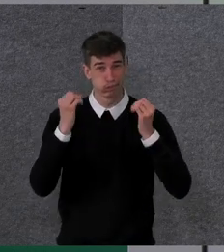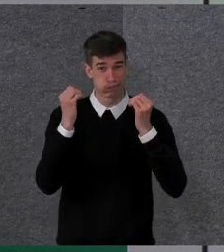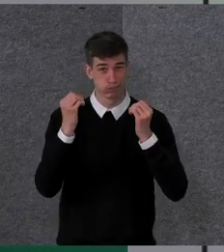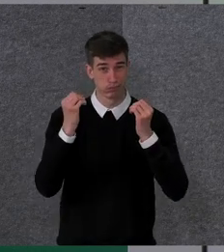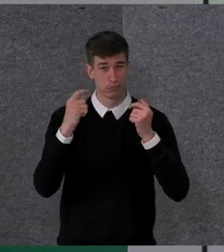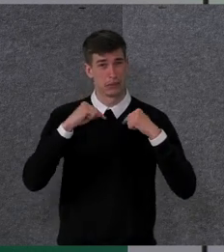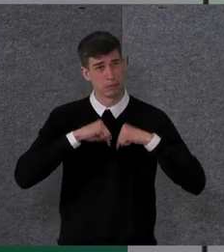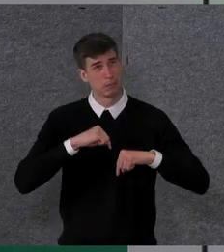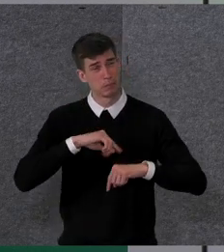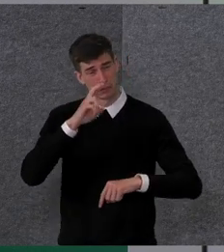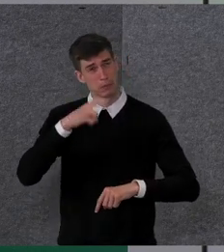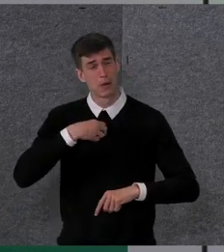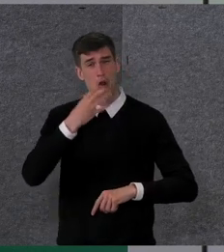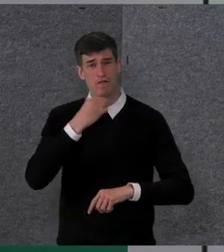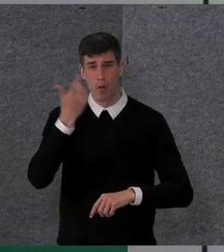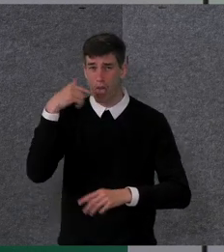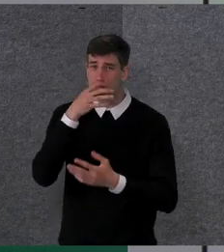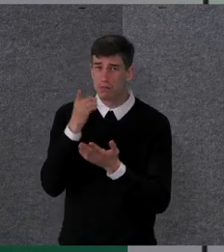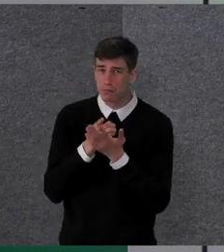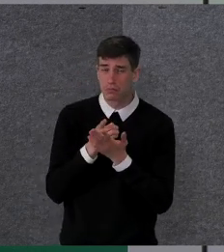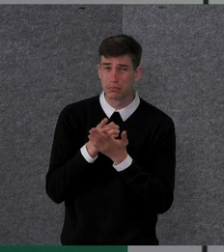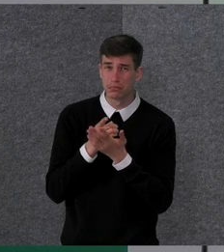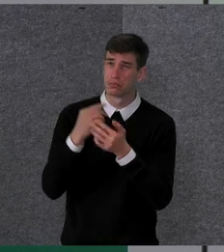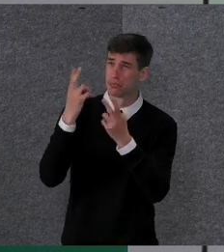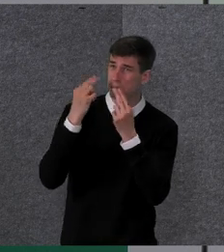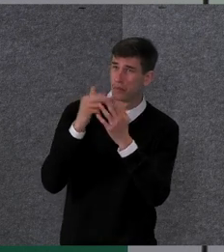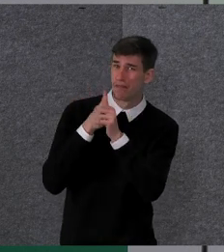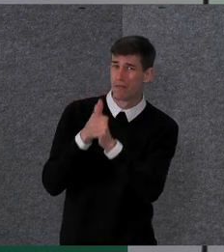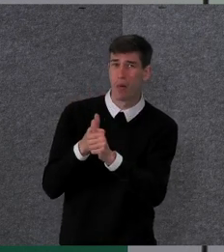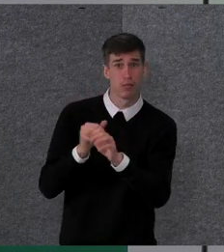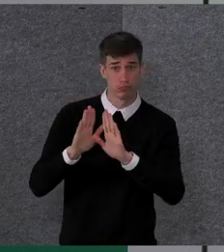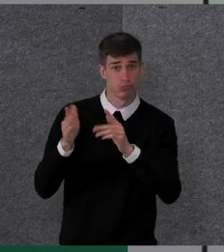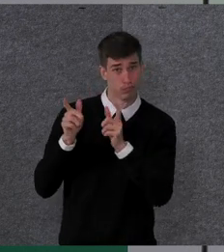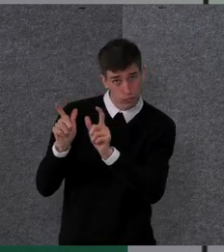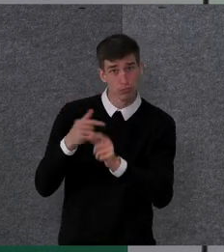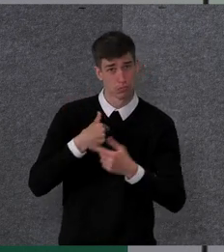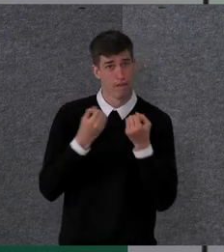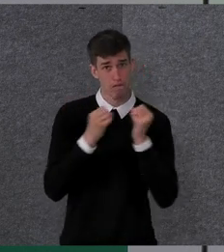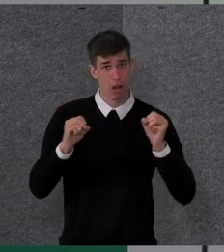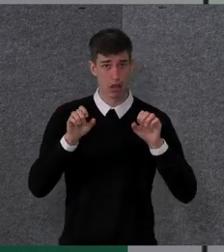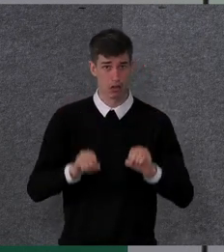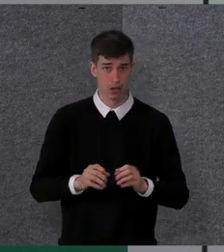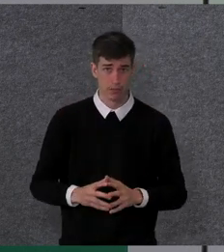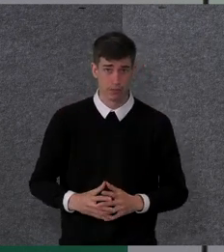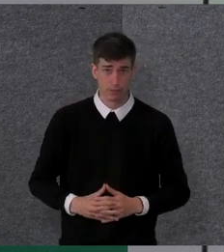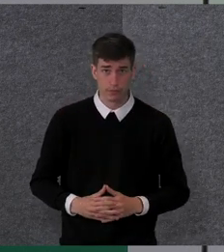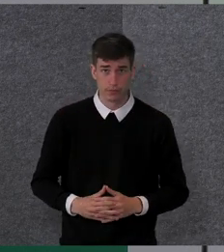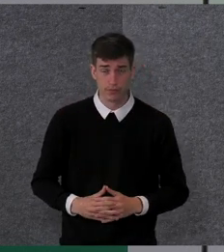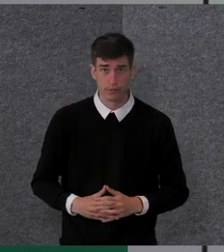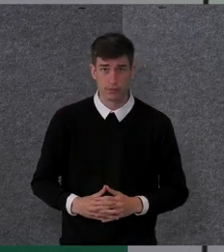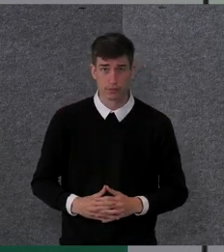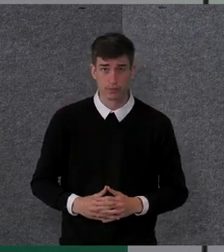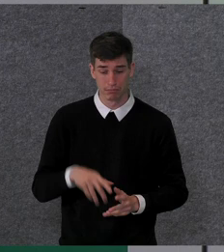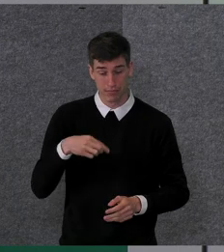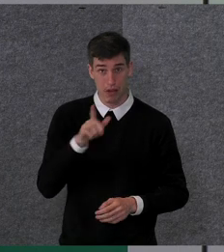können, wenn sie nicht einfach den Platz einnehmen, den andere ihnen zuweisen. Und ihr könnt euch sicher vorstellen,